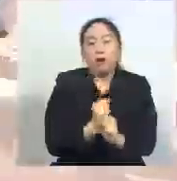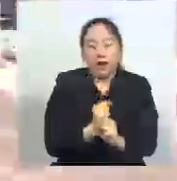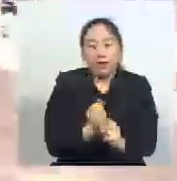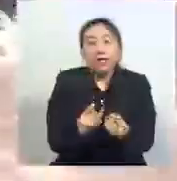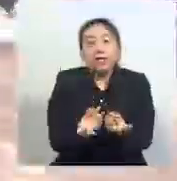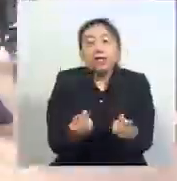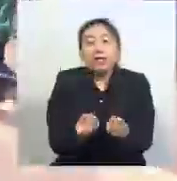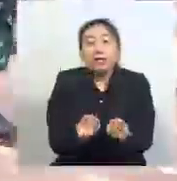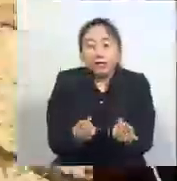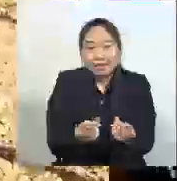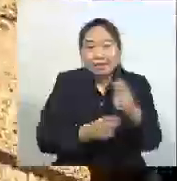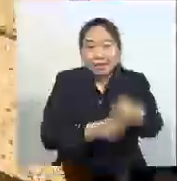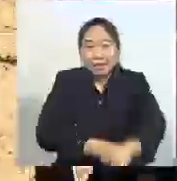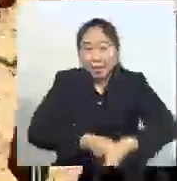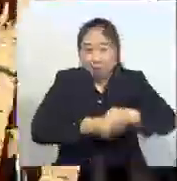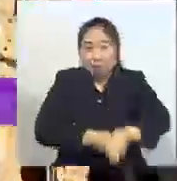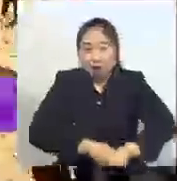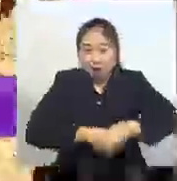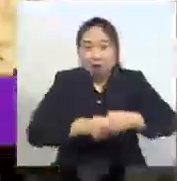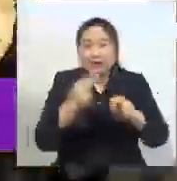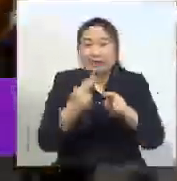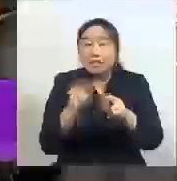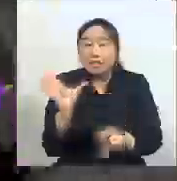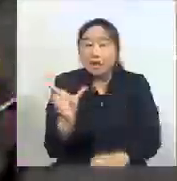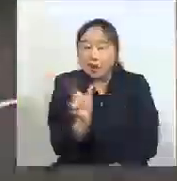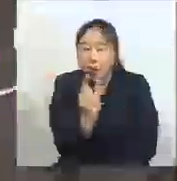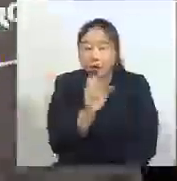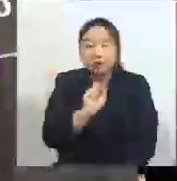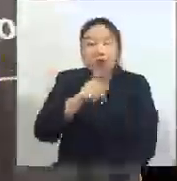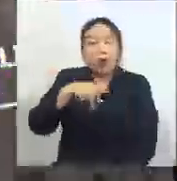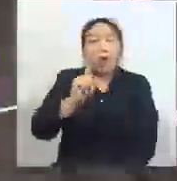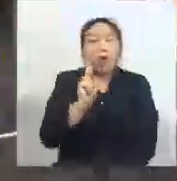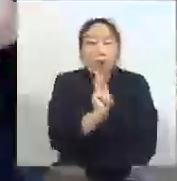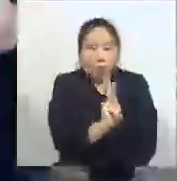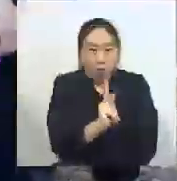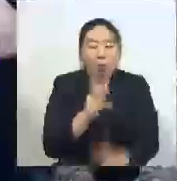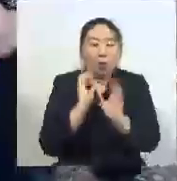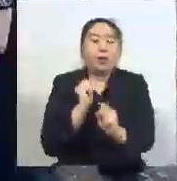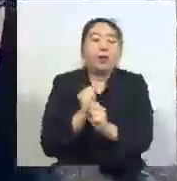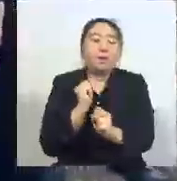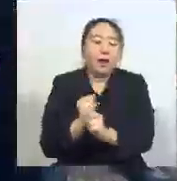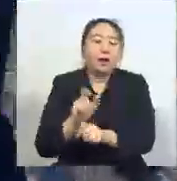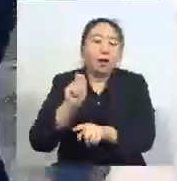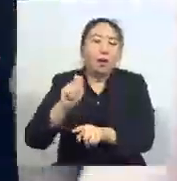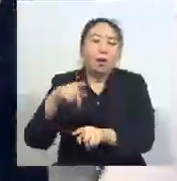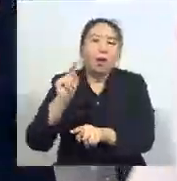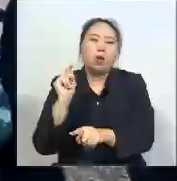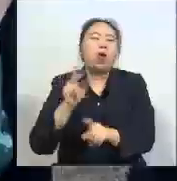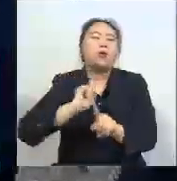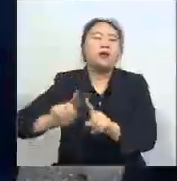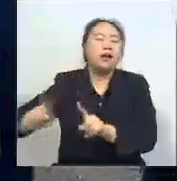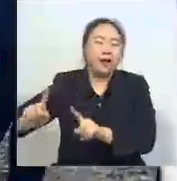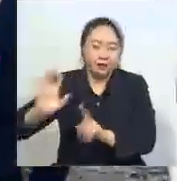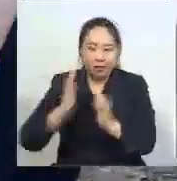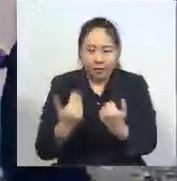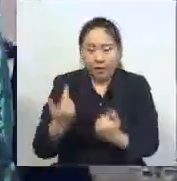ปฏิรูปที่ดินเพื่อเกษตรกรรมหรือสปก.และเจ้าหน้าที่กรมการปกครองไปพร้อมกับหมายศ